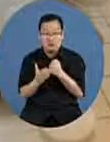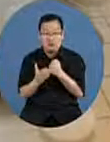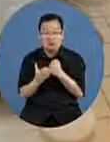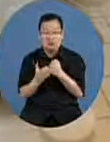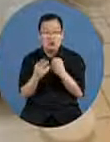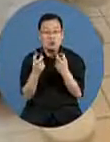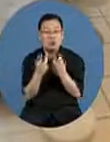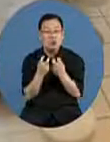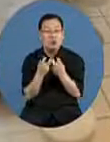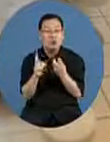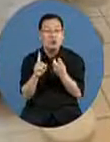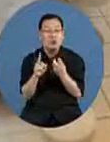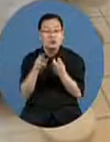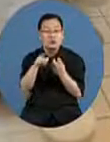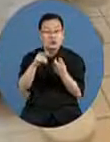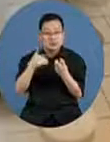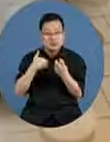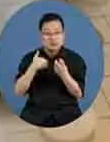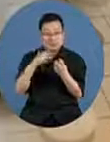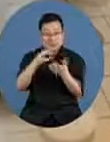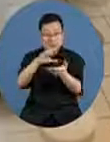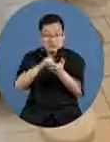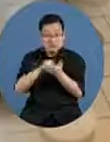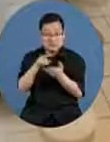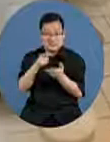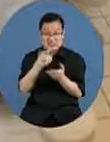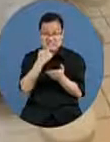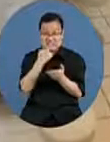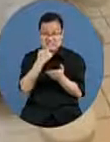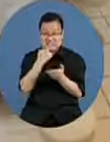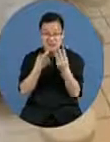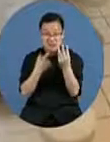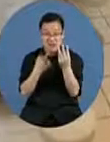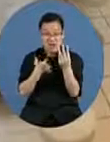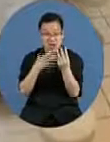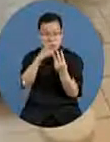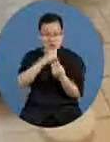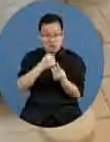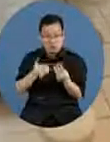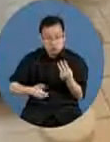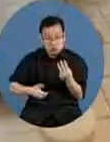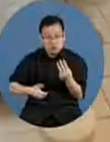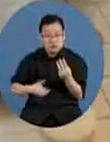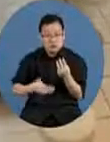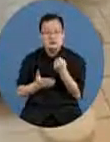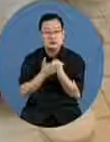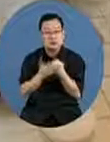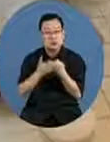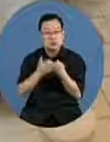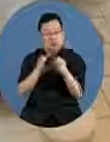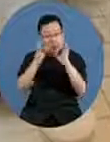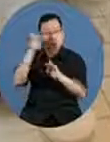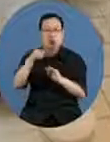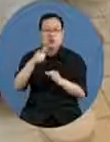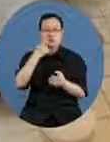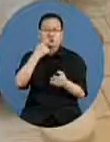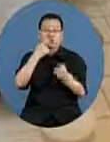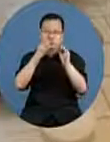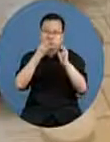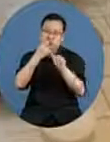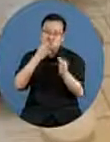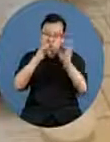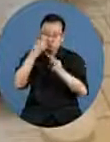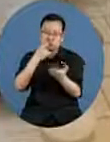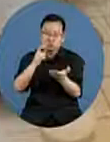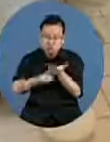그 석점, 끊어지는 석점을 뭔가 잡아야 될 텐데, 자칫 잘못하면 그냥 실수하기 쉽습니다. 네. 그